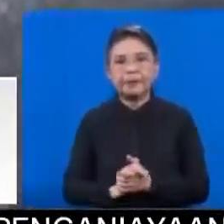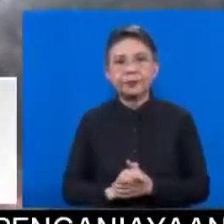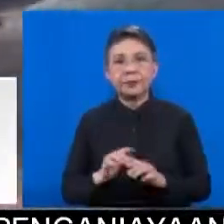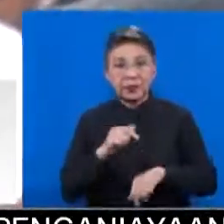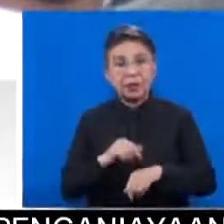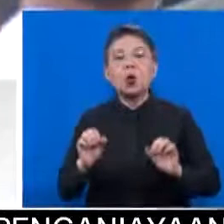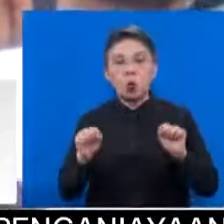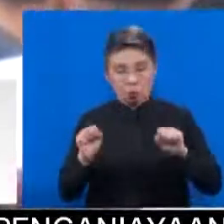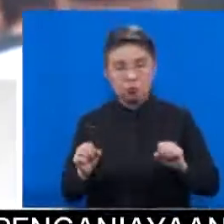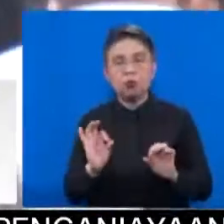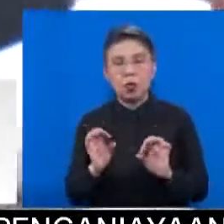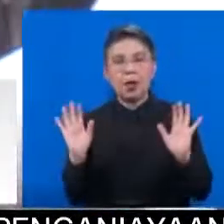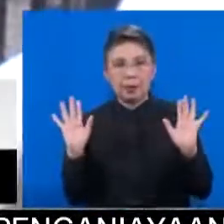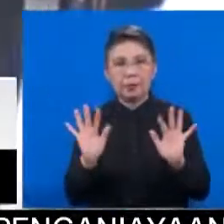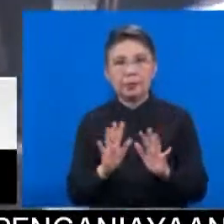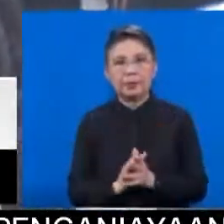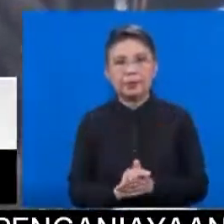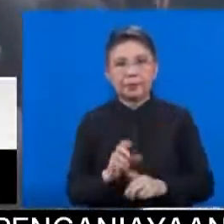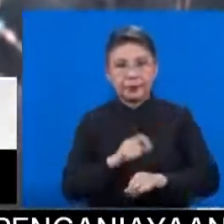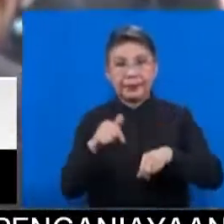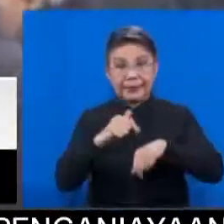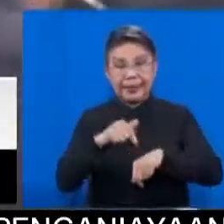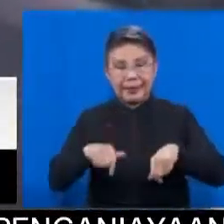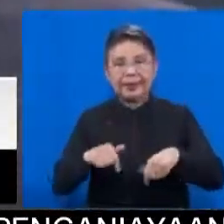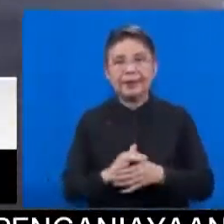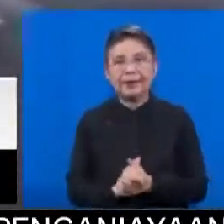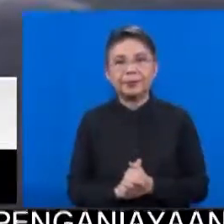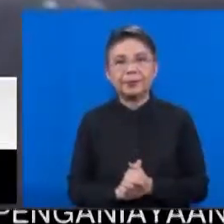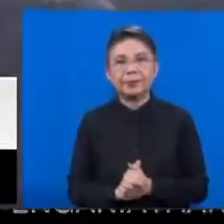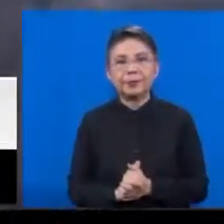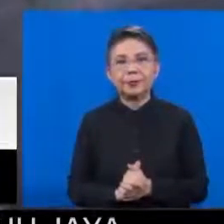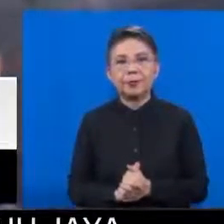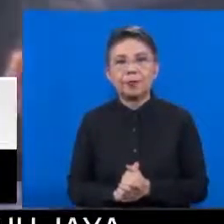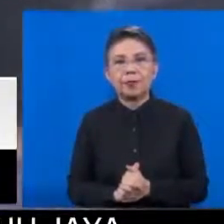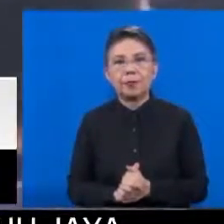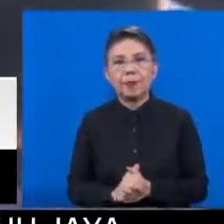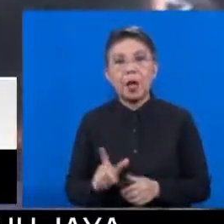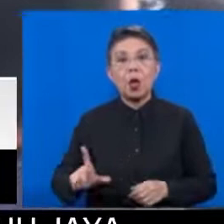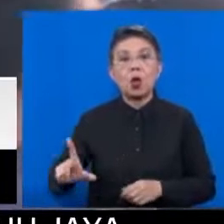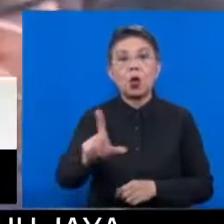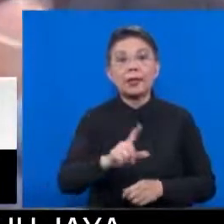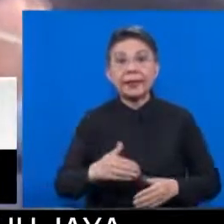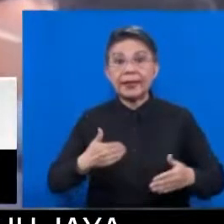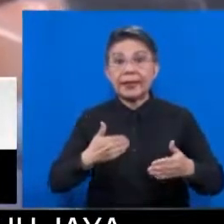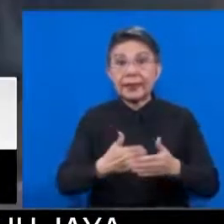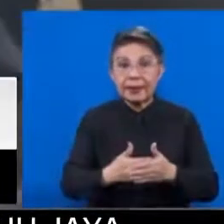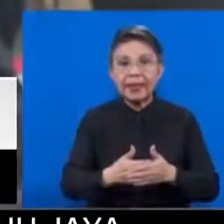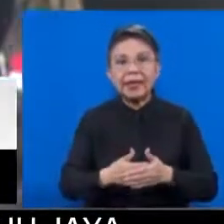masih diperbolehkan untuk melakukan ziarah ke makam Eril yang juga lokasinya tak jauh